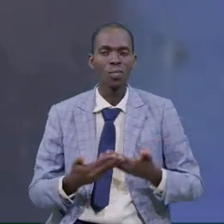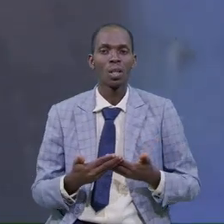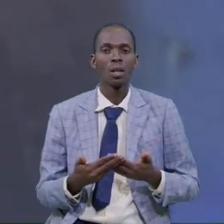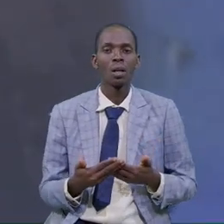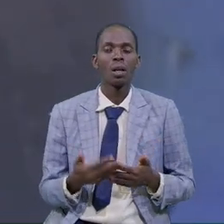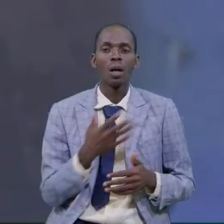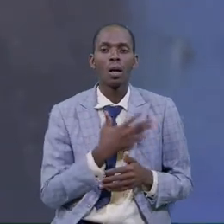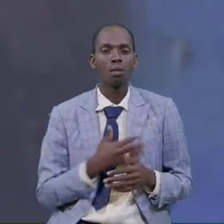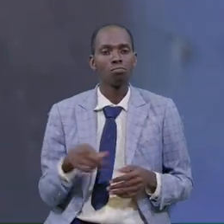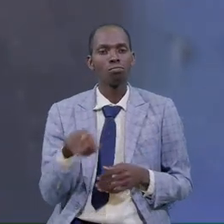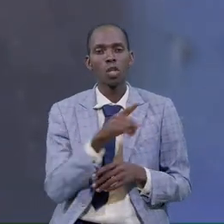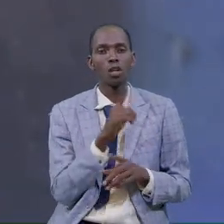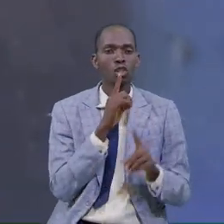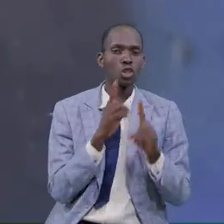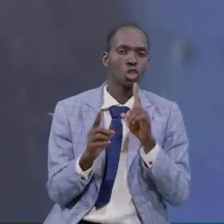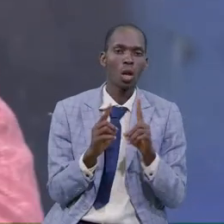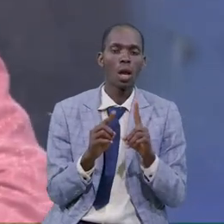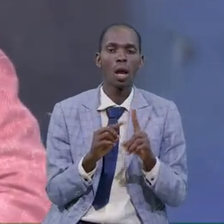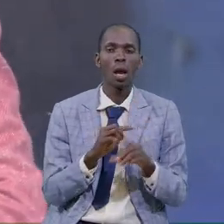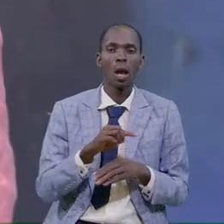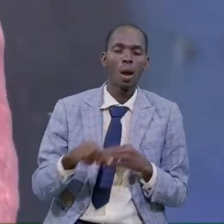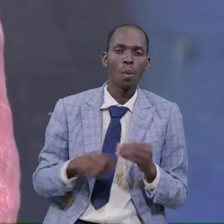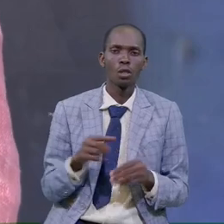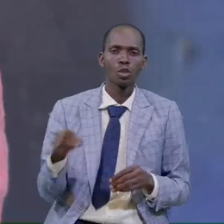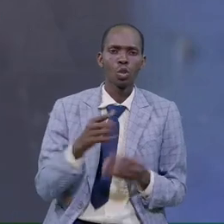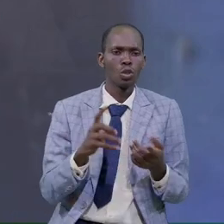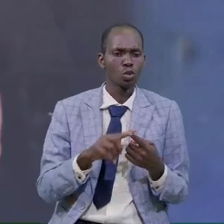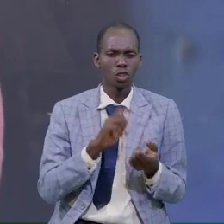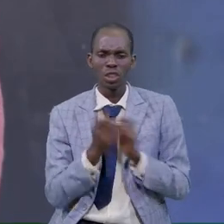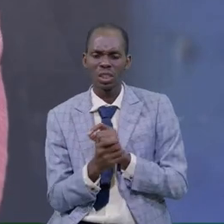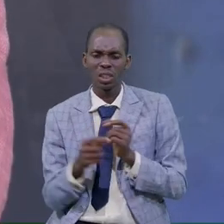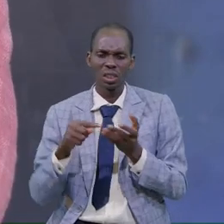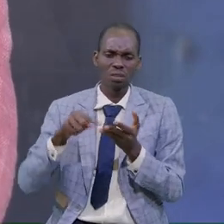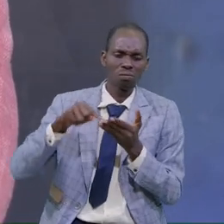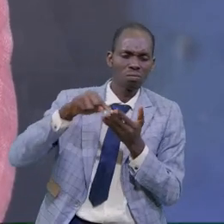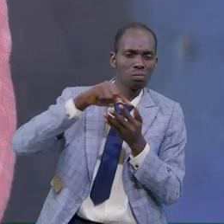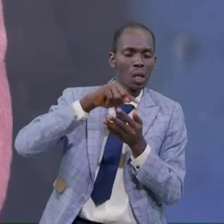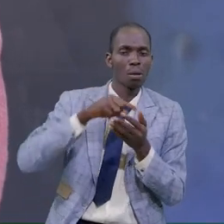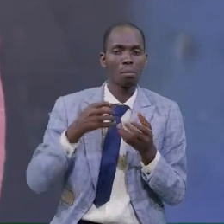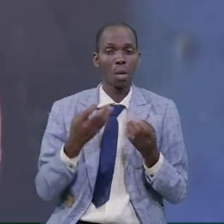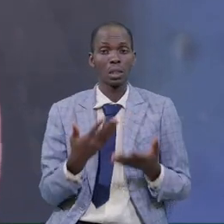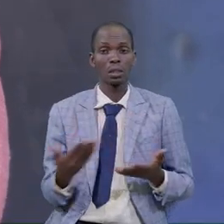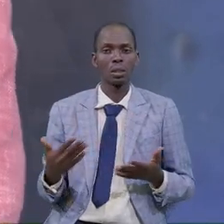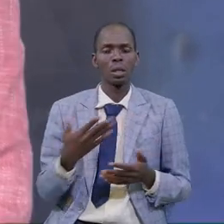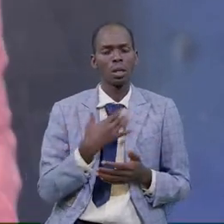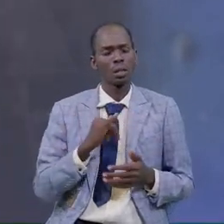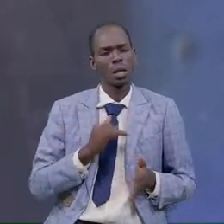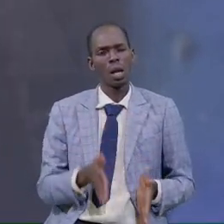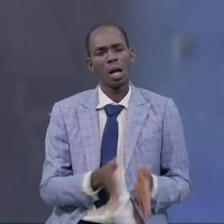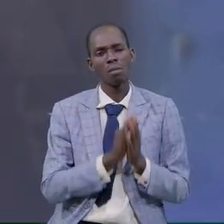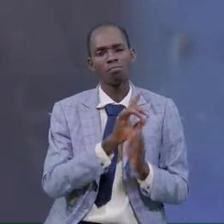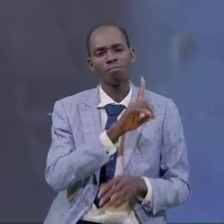interagissons, ils parlent et ils veulent changer ceci, changer cela. Et je leur pose une question très simple.